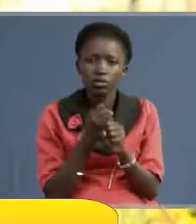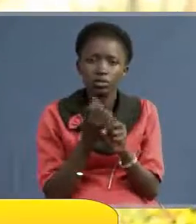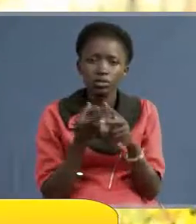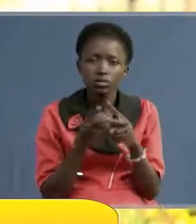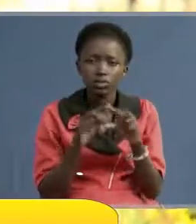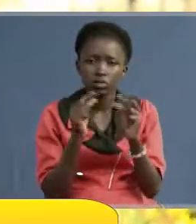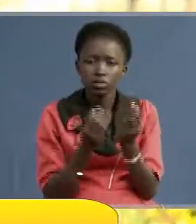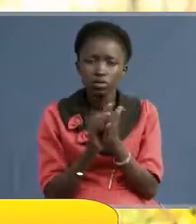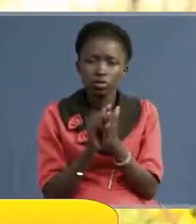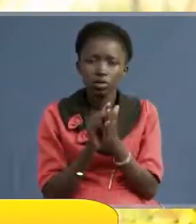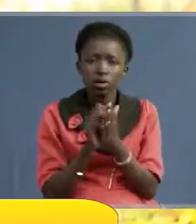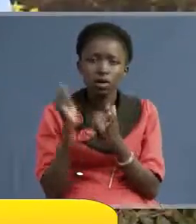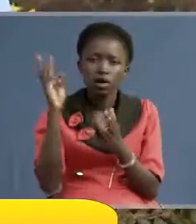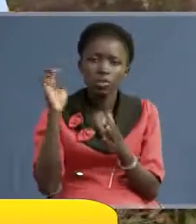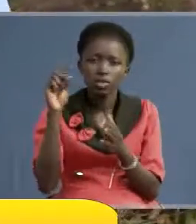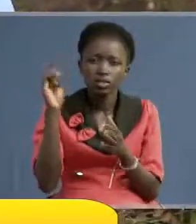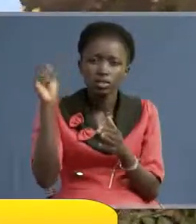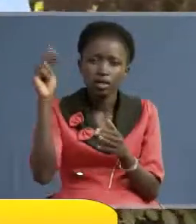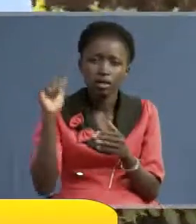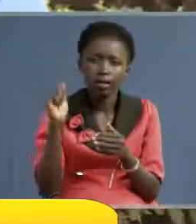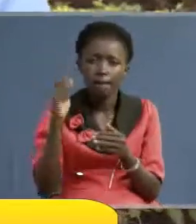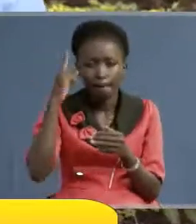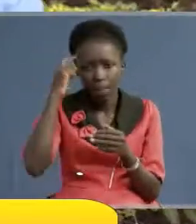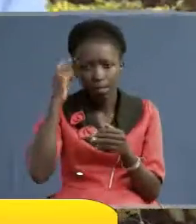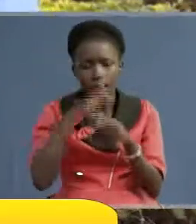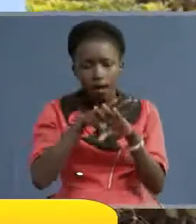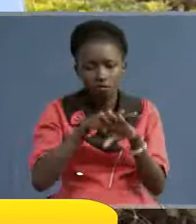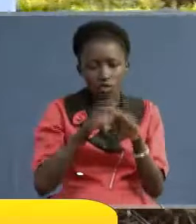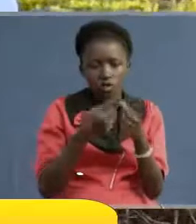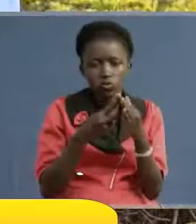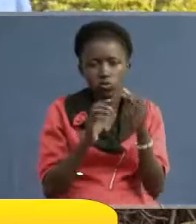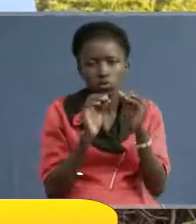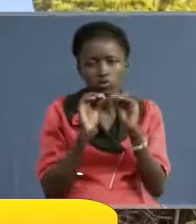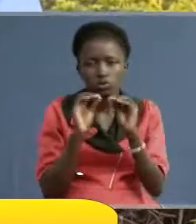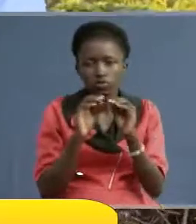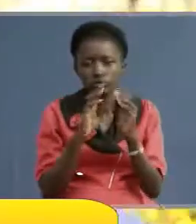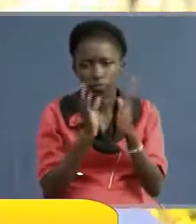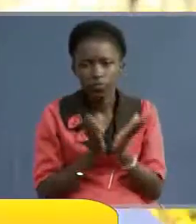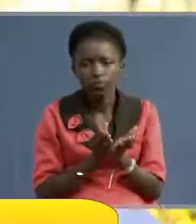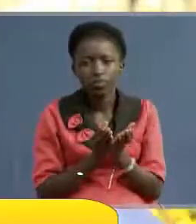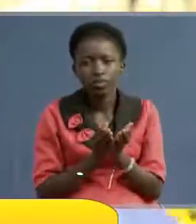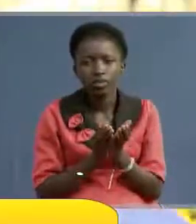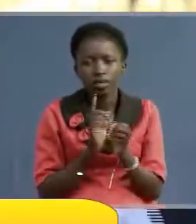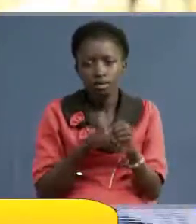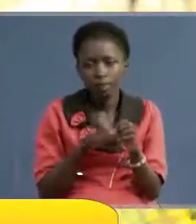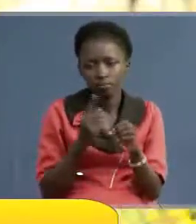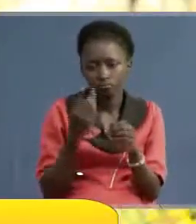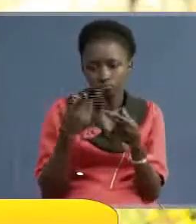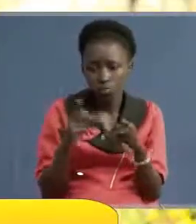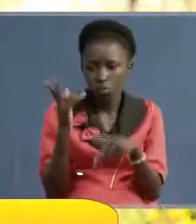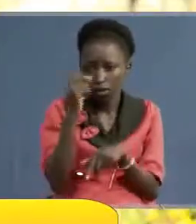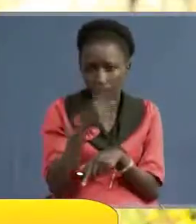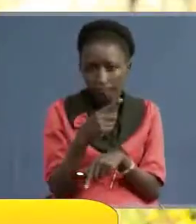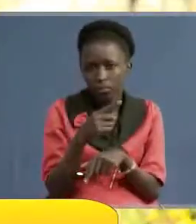kuzindua kikundi cha Amazing Minds Africa ili kuelimisha jamii kuhusiana na swala hili. Therapy, when people come, you